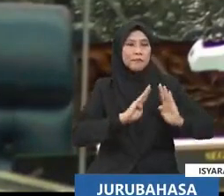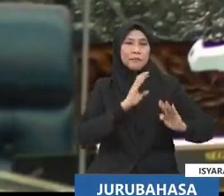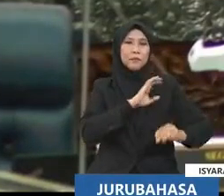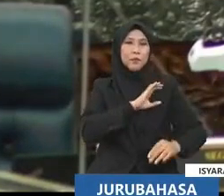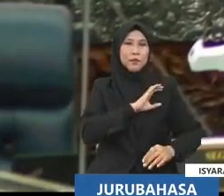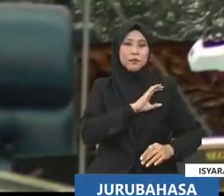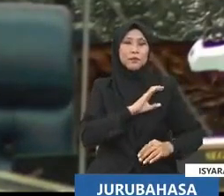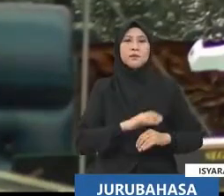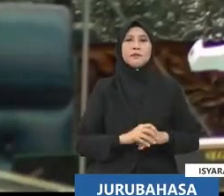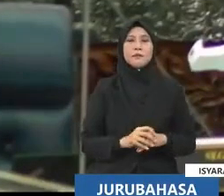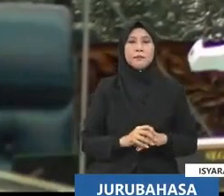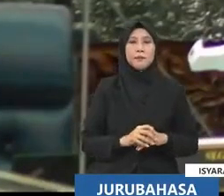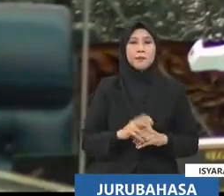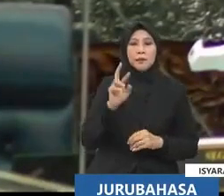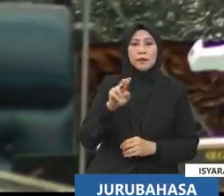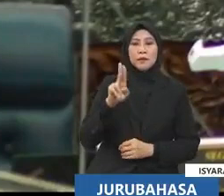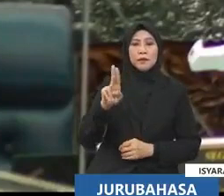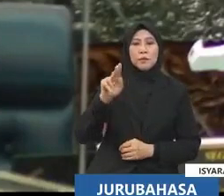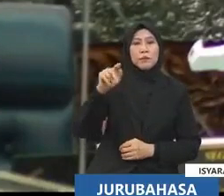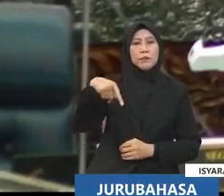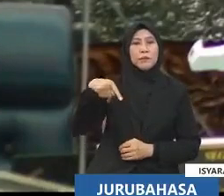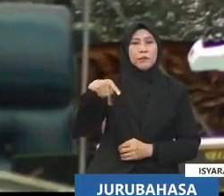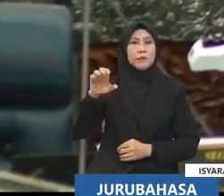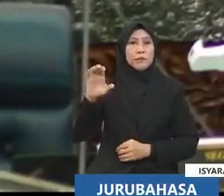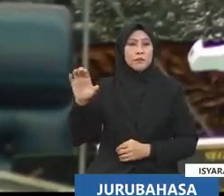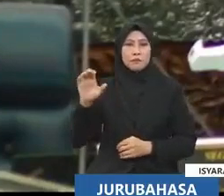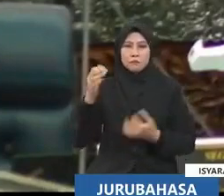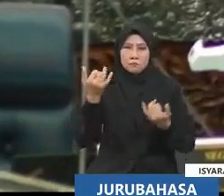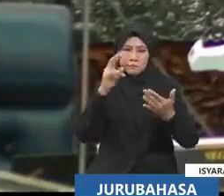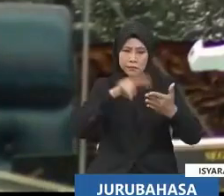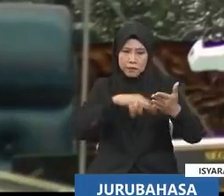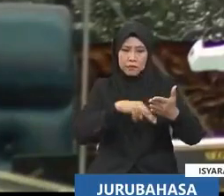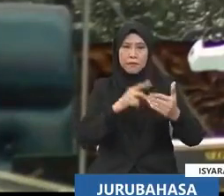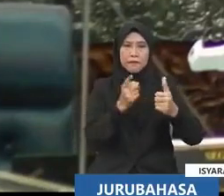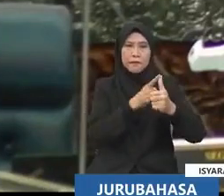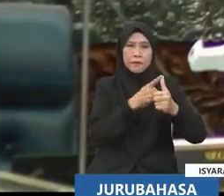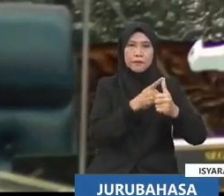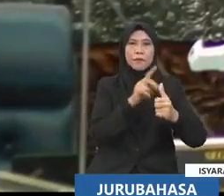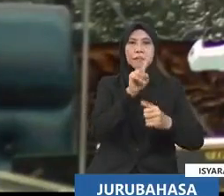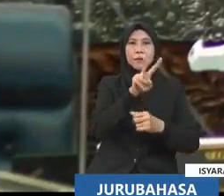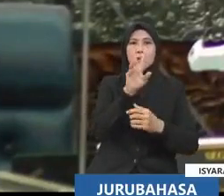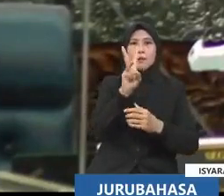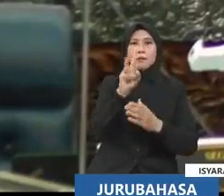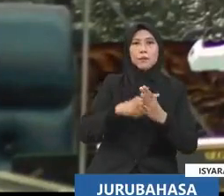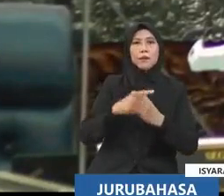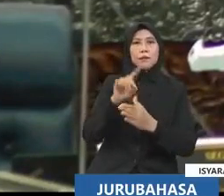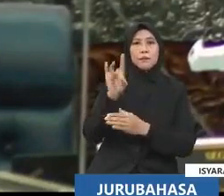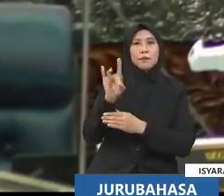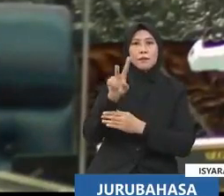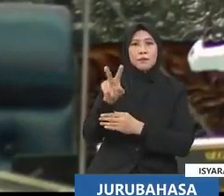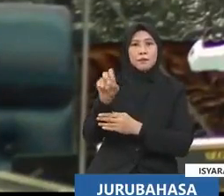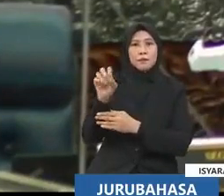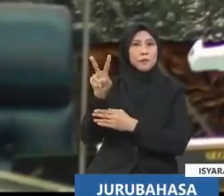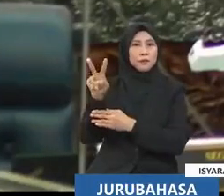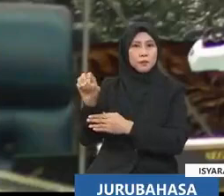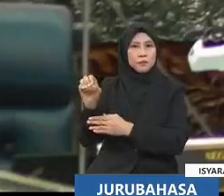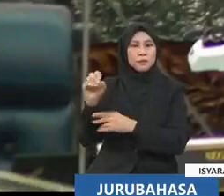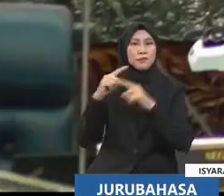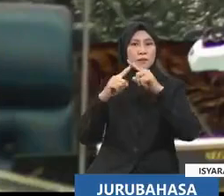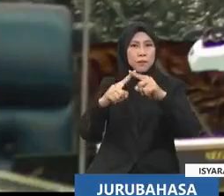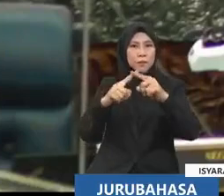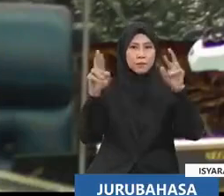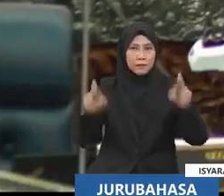IPCC. RUU IPCC telah dibuat bacaan kali pertama pada 26 Ogos 2020 di Dewan